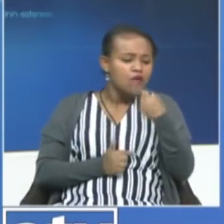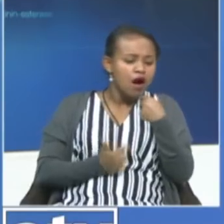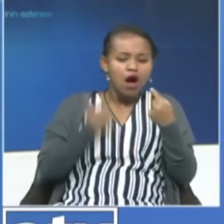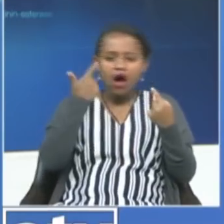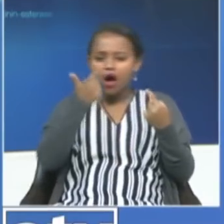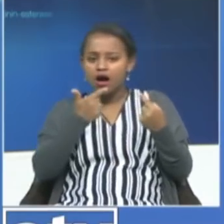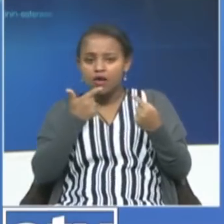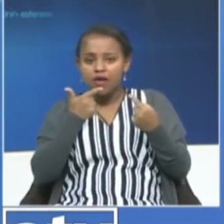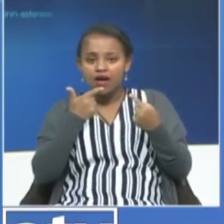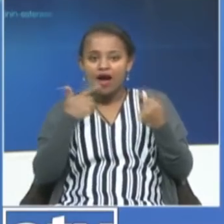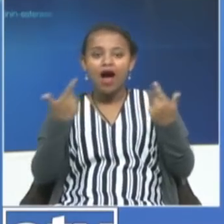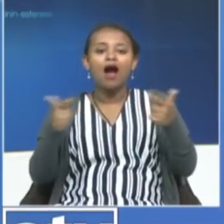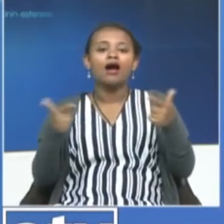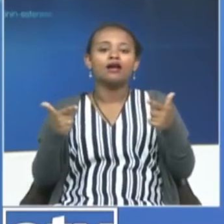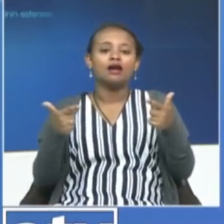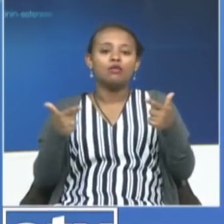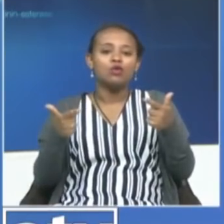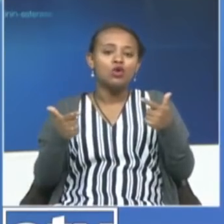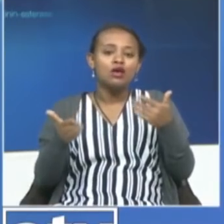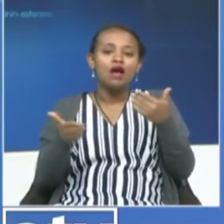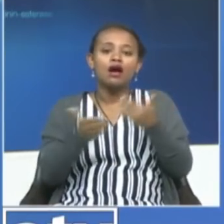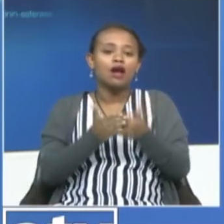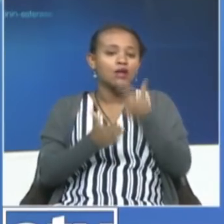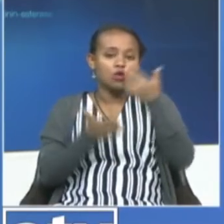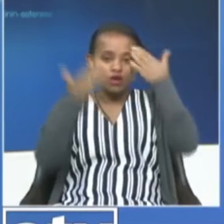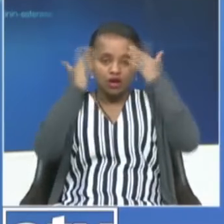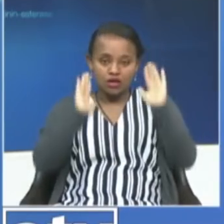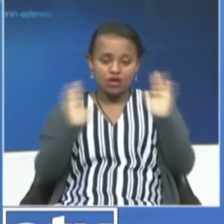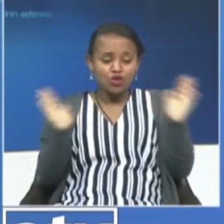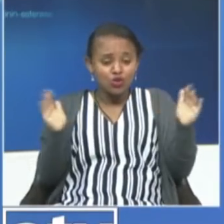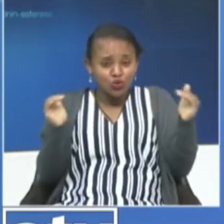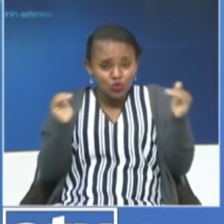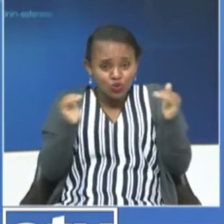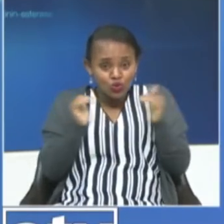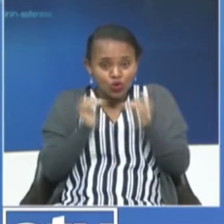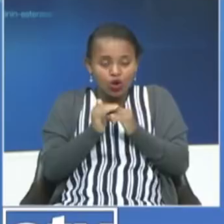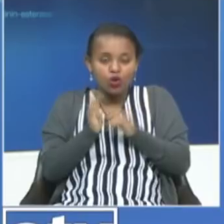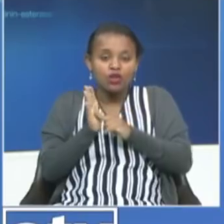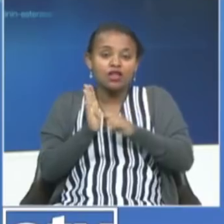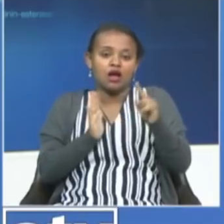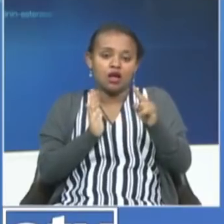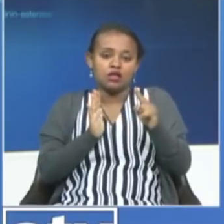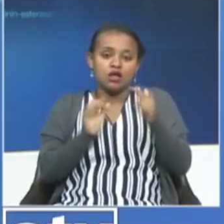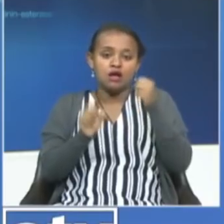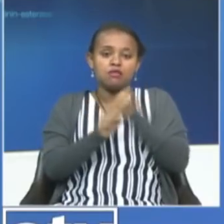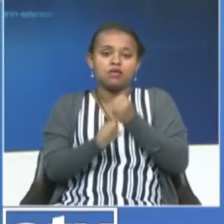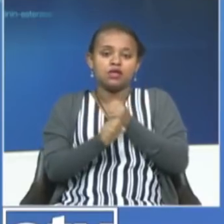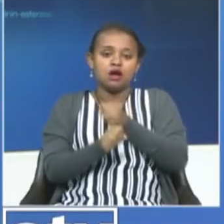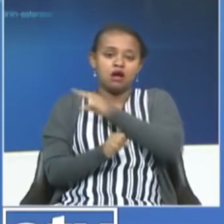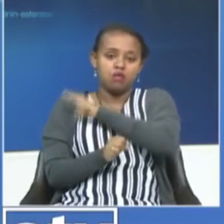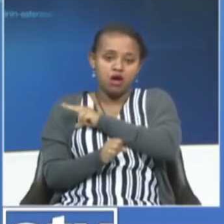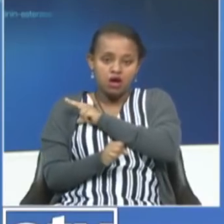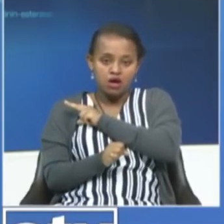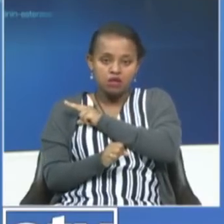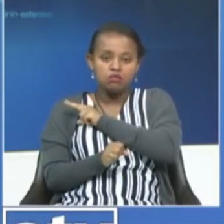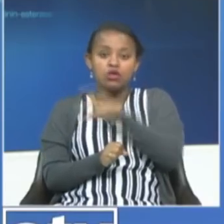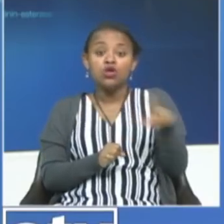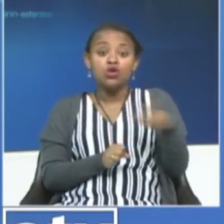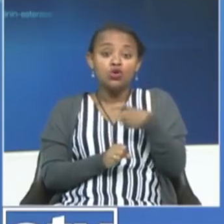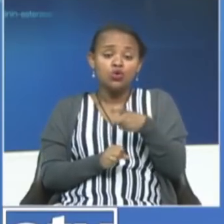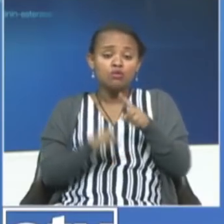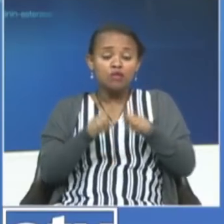ወይም አጋጣሚው ያቀራርባል የሚለውን ነገር አያውቅም። እኩል ነው ተጋላጭነታችን። ስለዚህ በስራ ባህልም